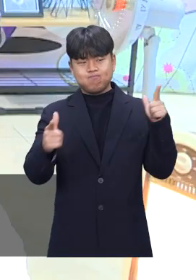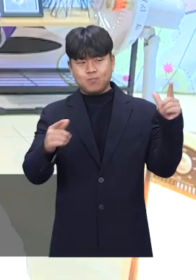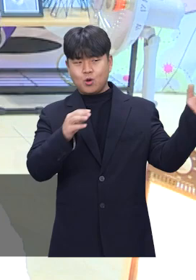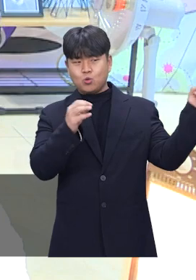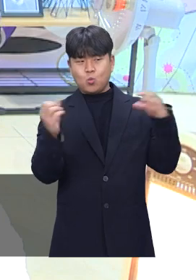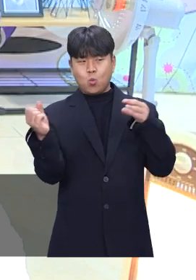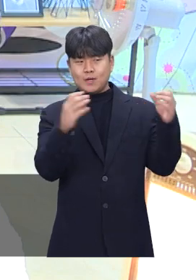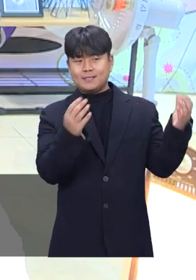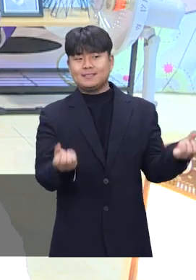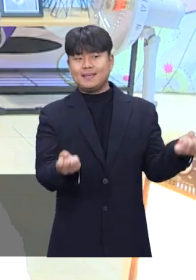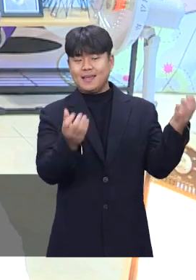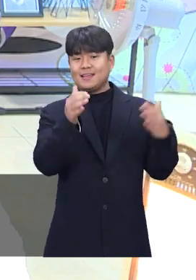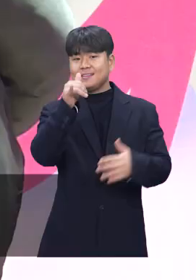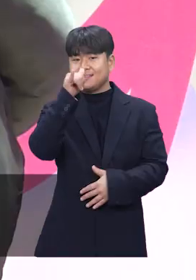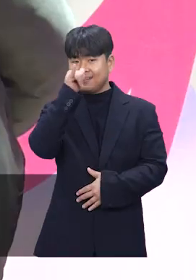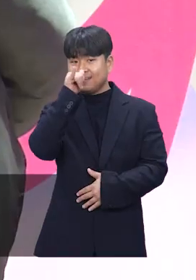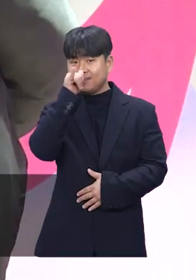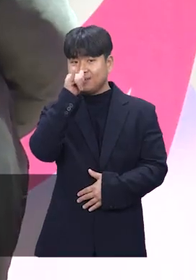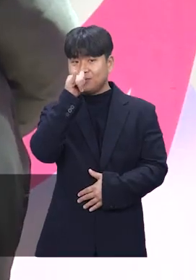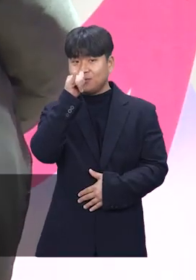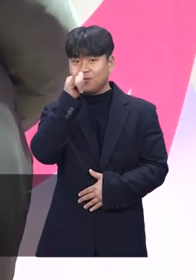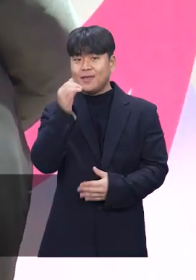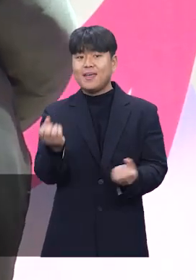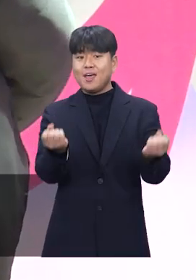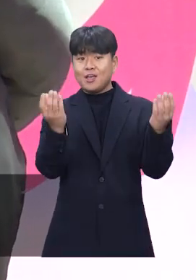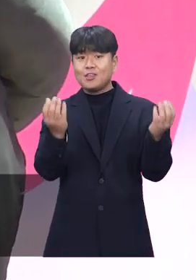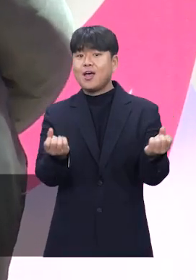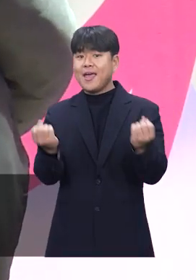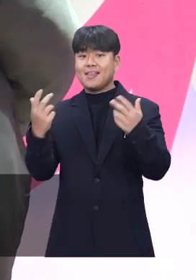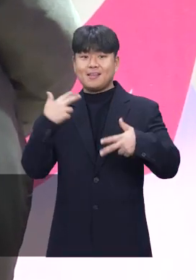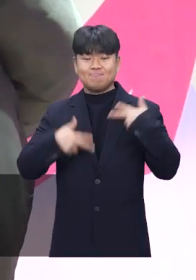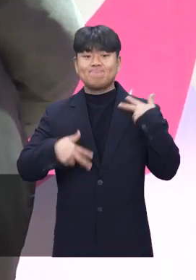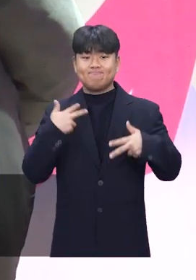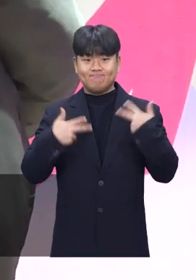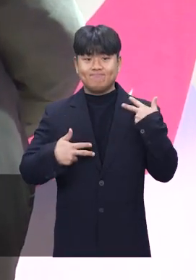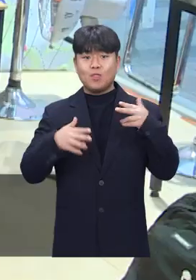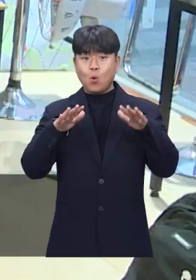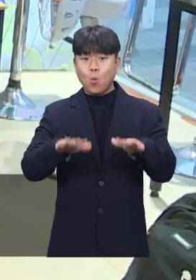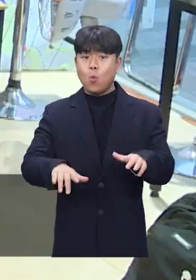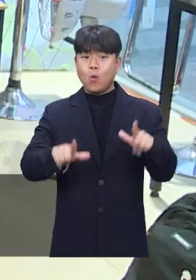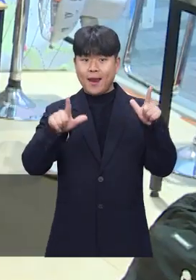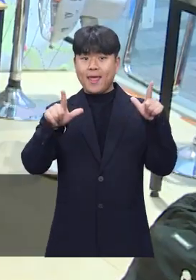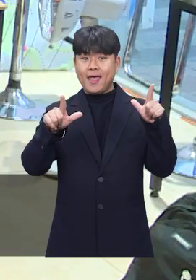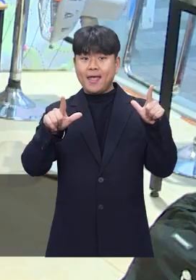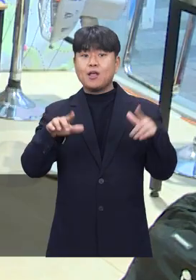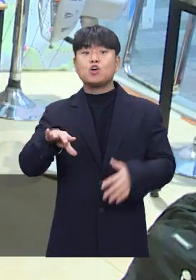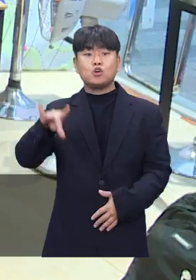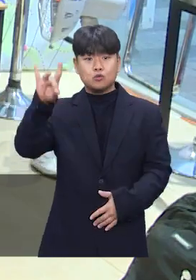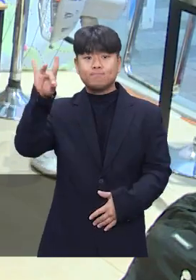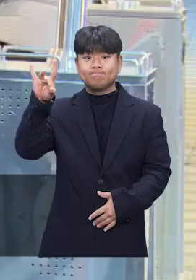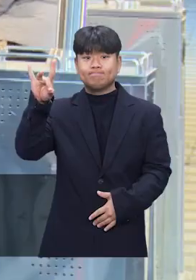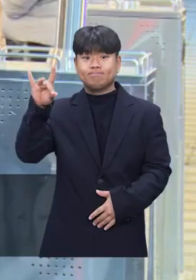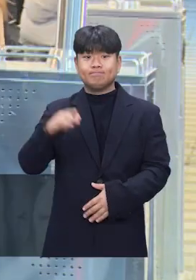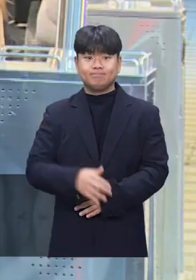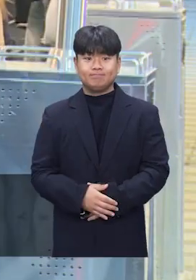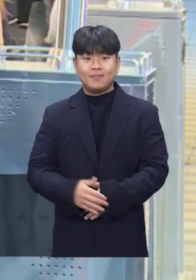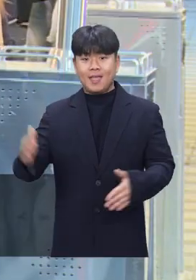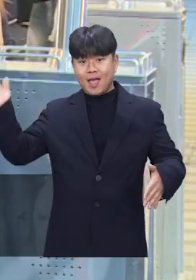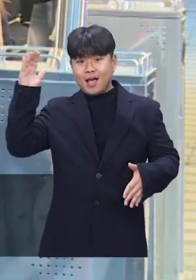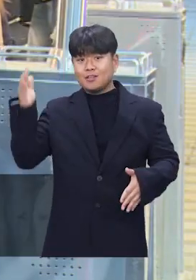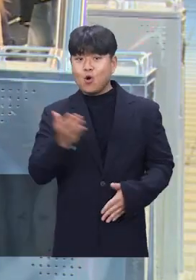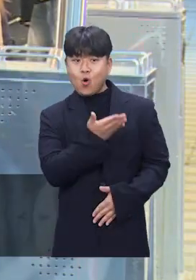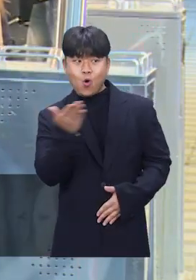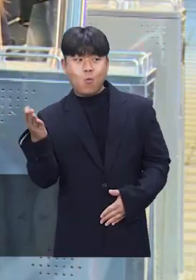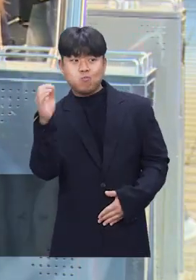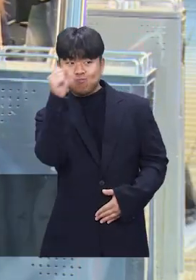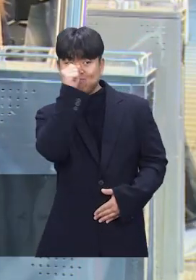토크 콘서트, 스탬프 투어 등 즐길 거리로 넘쳐났던 넘버원 페스티벌. 이 올해 처음으로 개최됐는데요. 이 학생들의